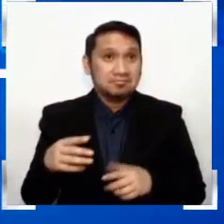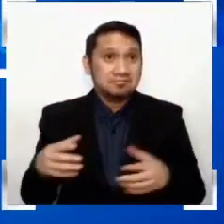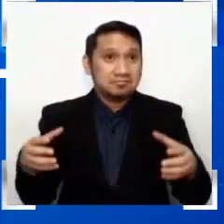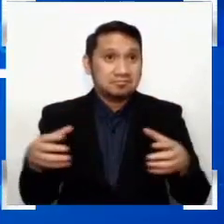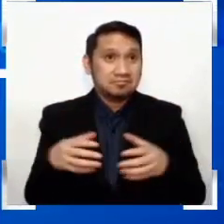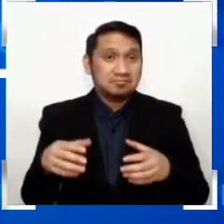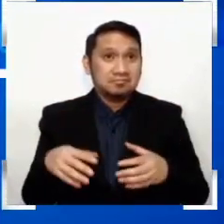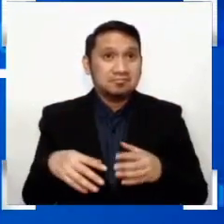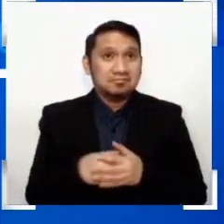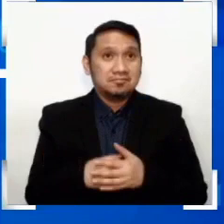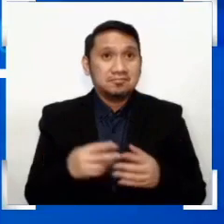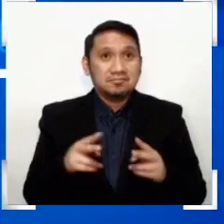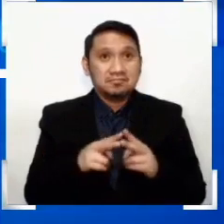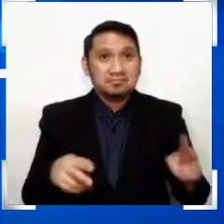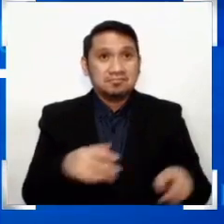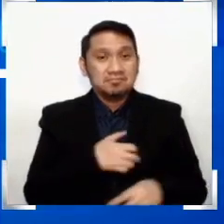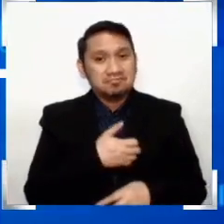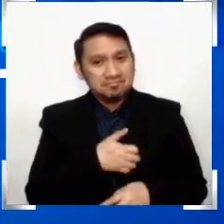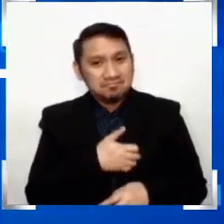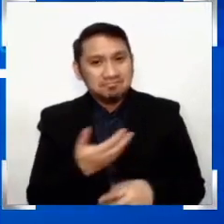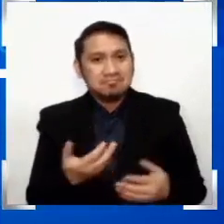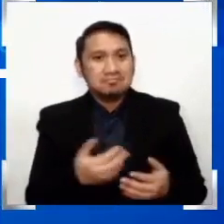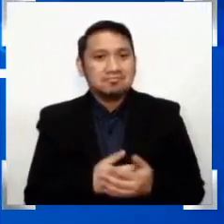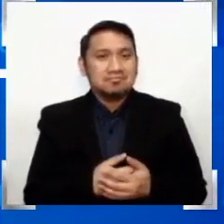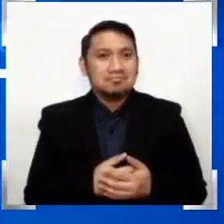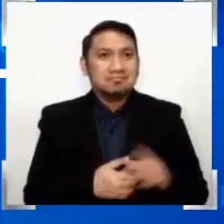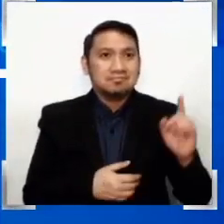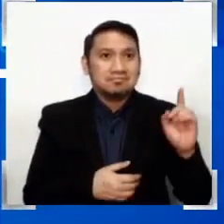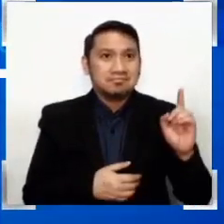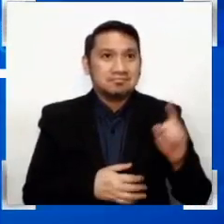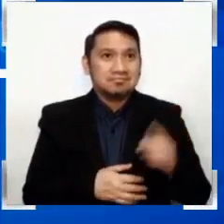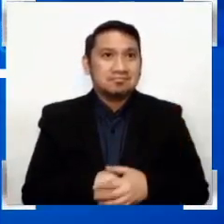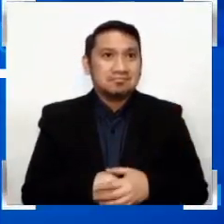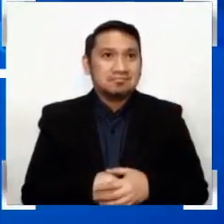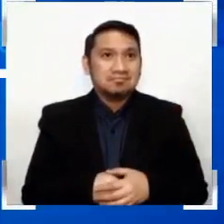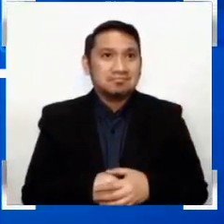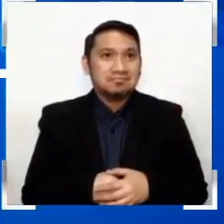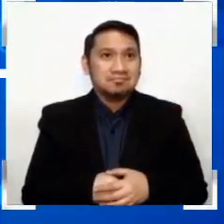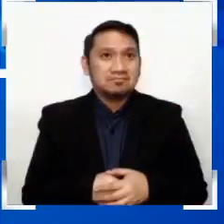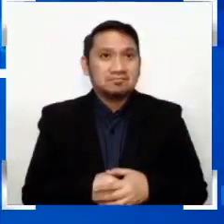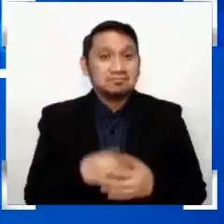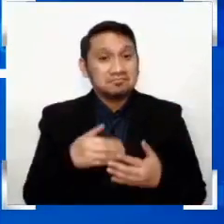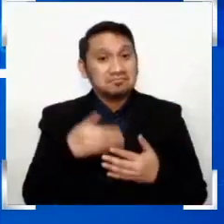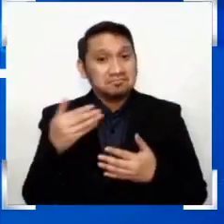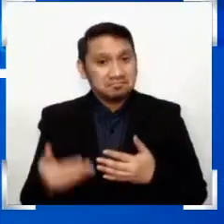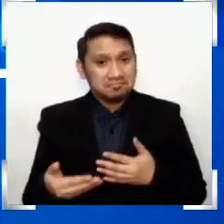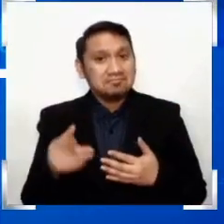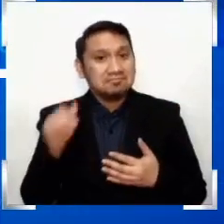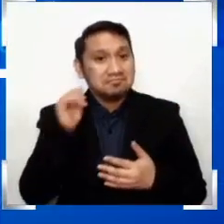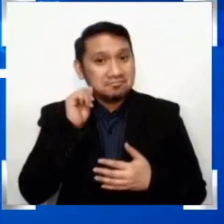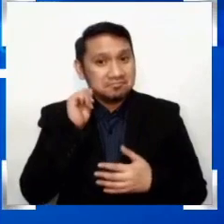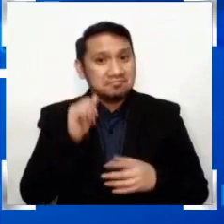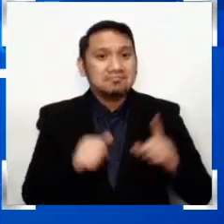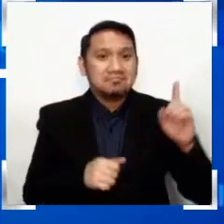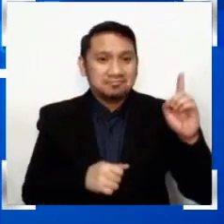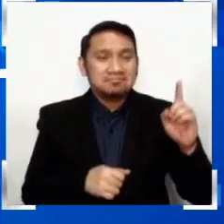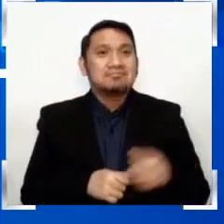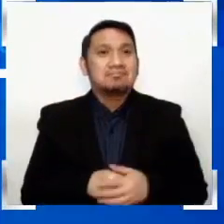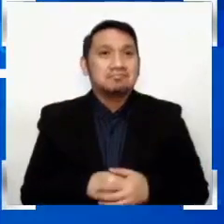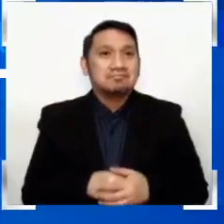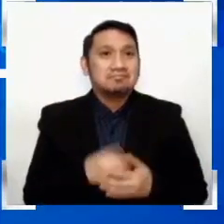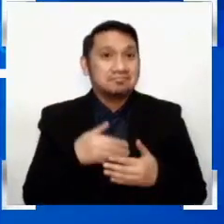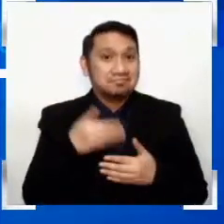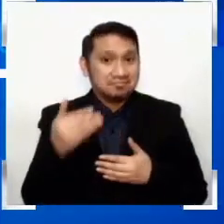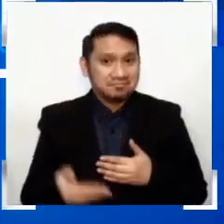stars na sina Miguel Tan Felix as Steve Armstrong, Isabel Ortega as Jamie Robinson, Radson